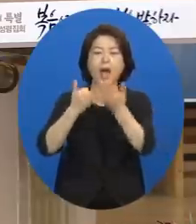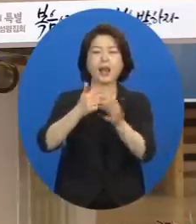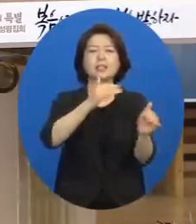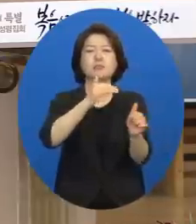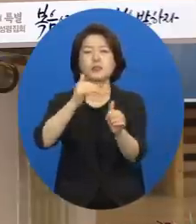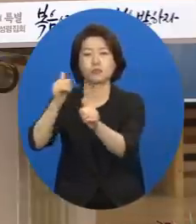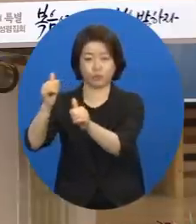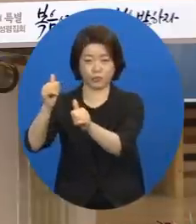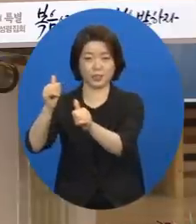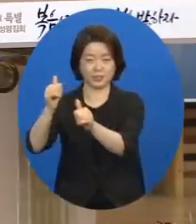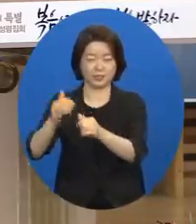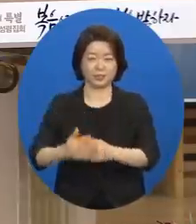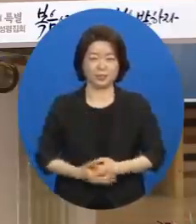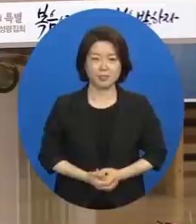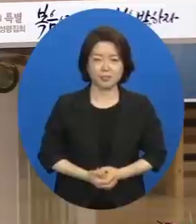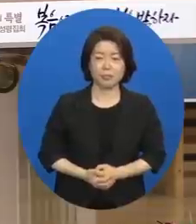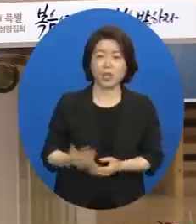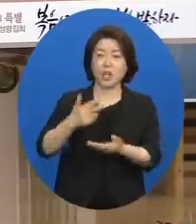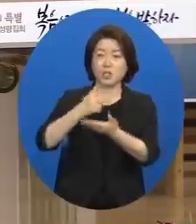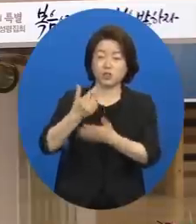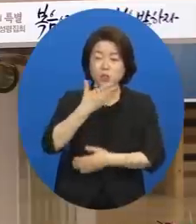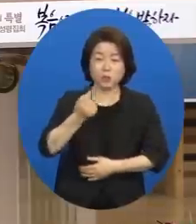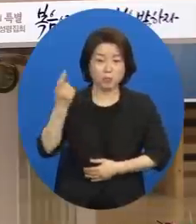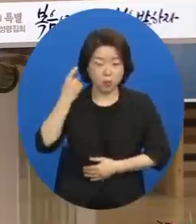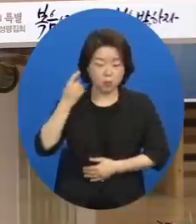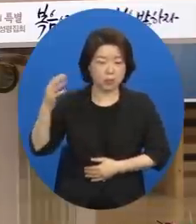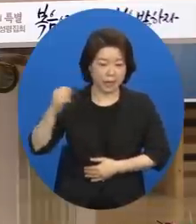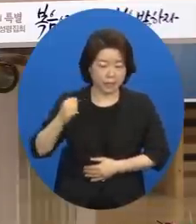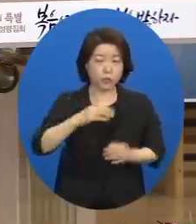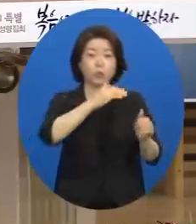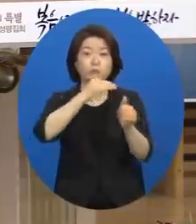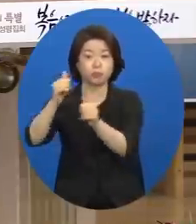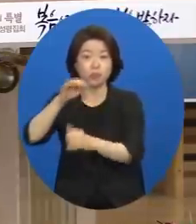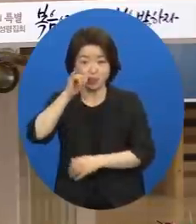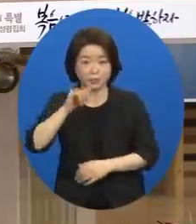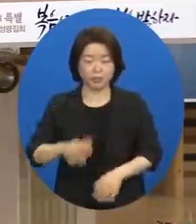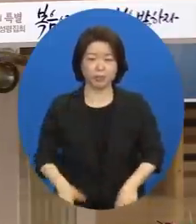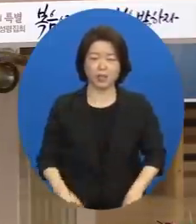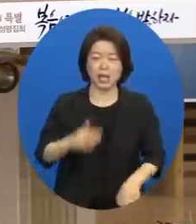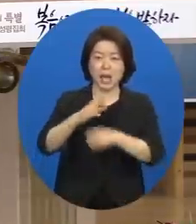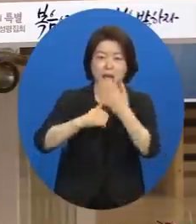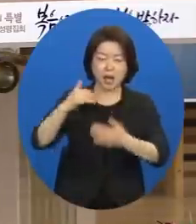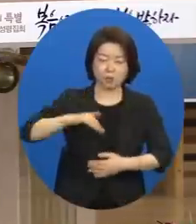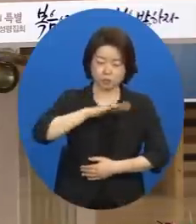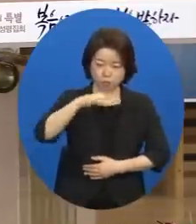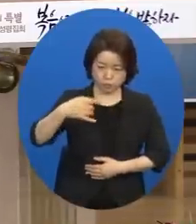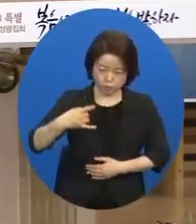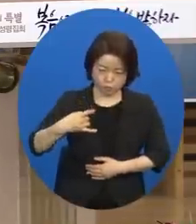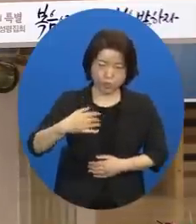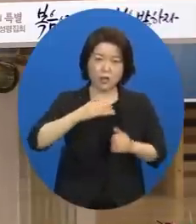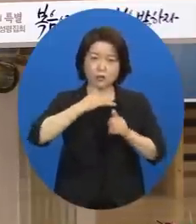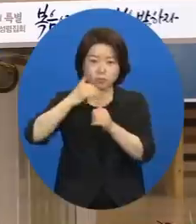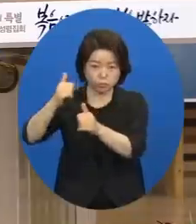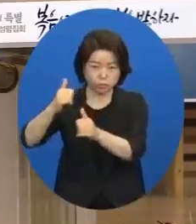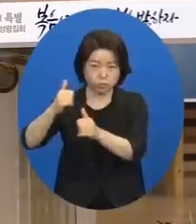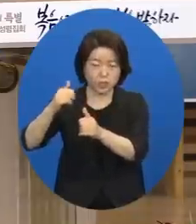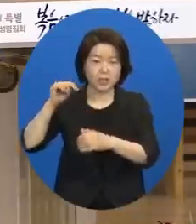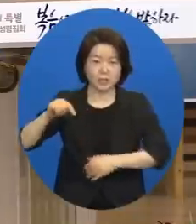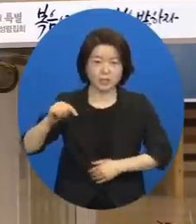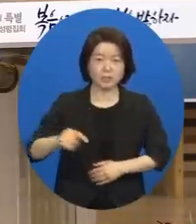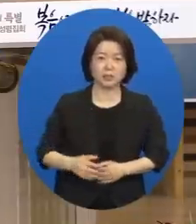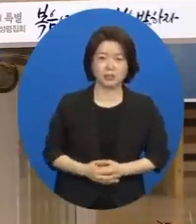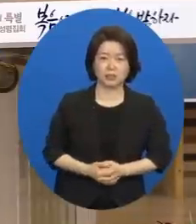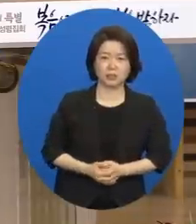수 있습니다. 주님이 복음으로 우리를 부르시면서 하나님께서 우리에게 부르시는 부르심의